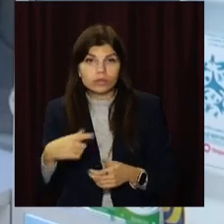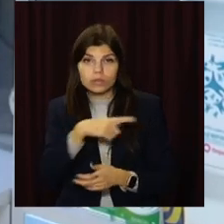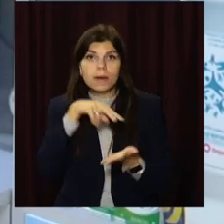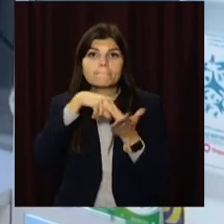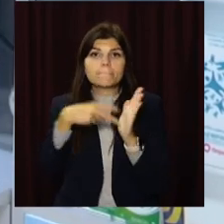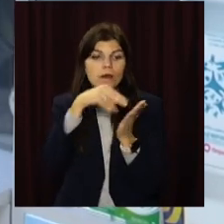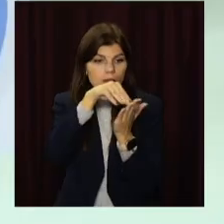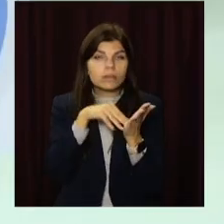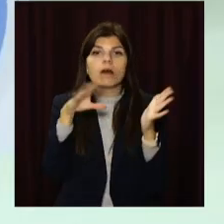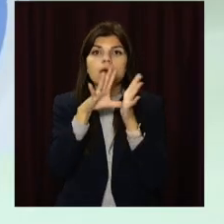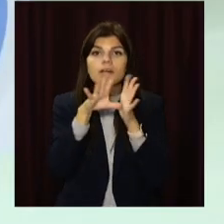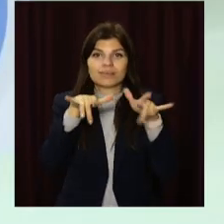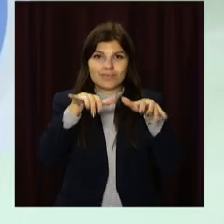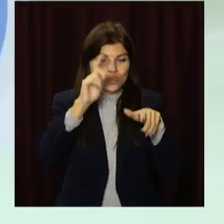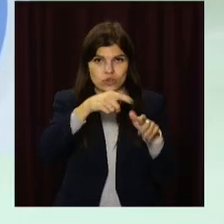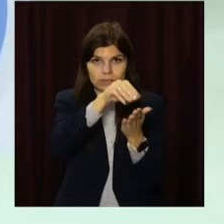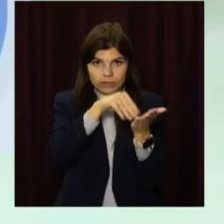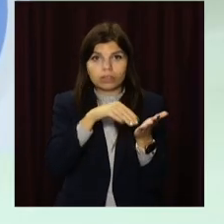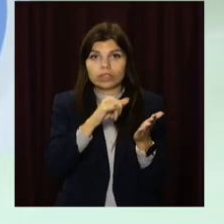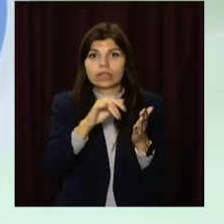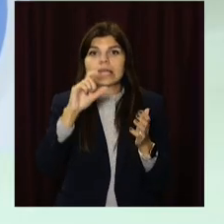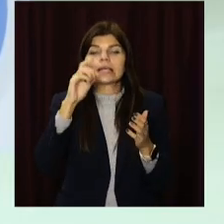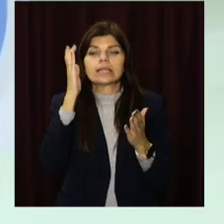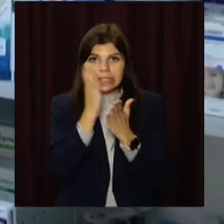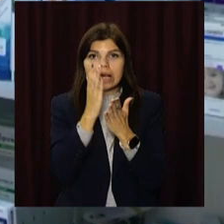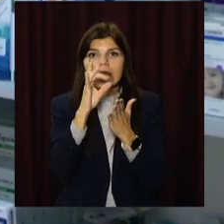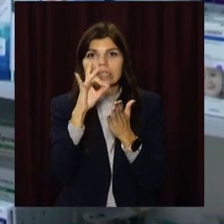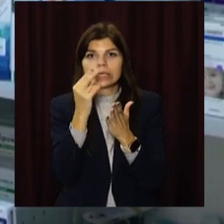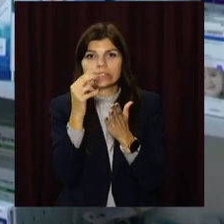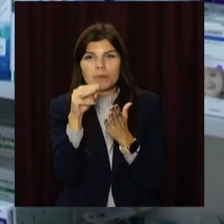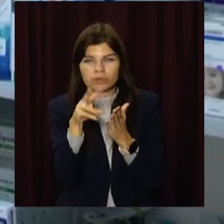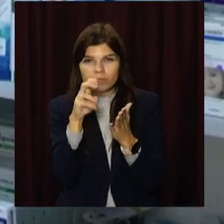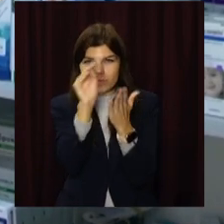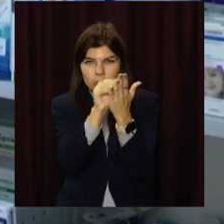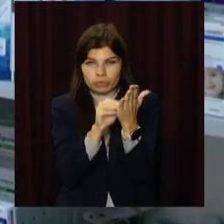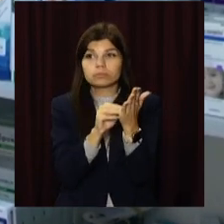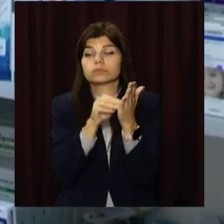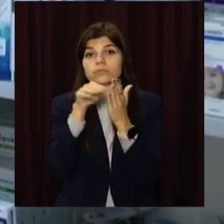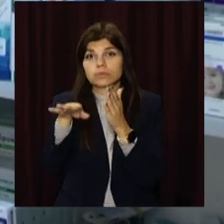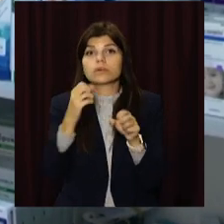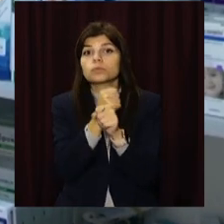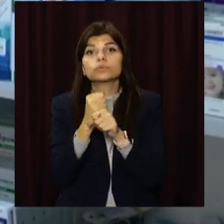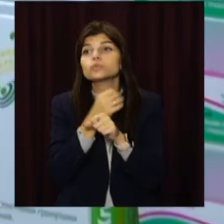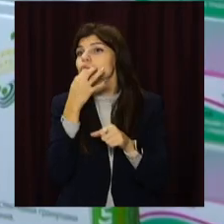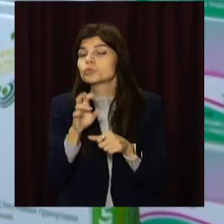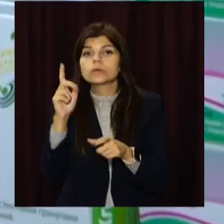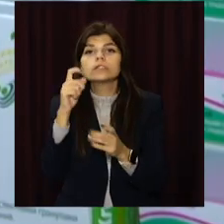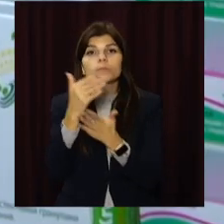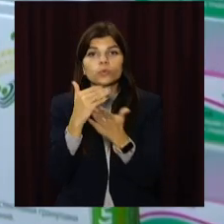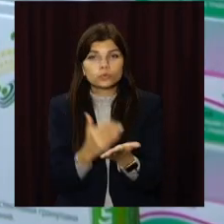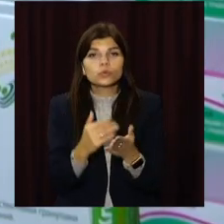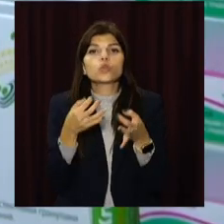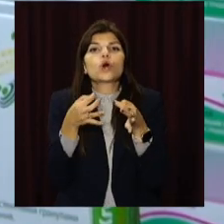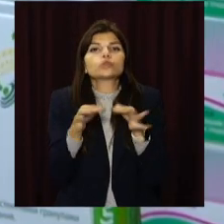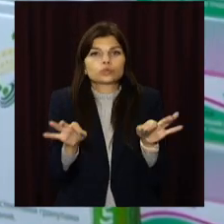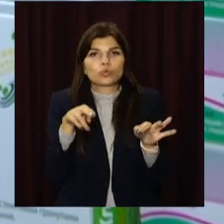лікування в електронній системі та випише на інсулін Е-рецепт. Пацієнт може отримати препарат у будь-якій аптеці, яка працює за програмою